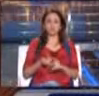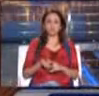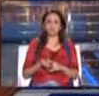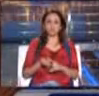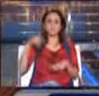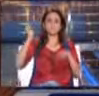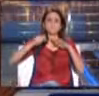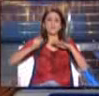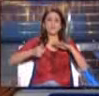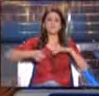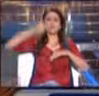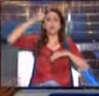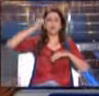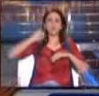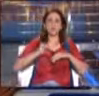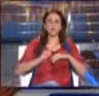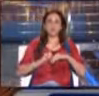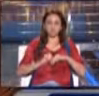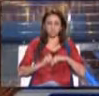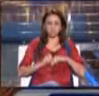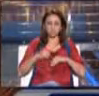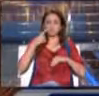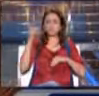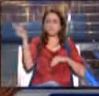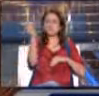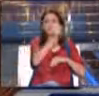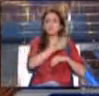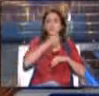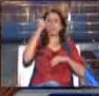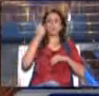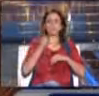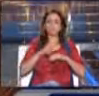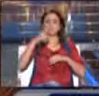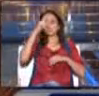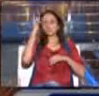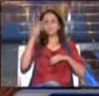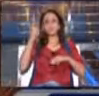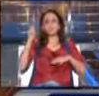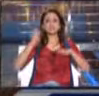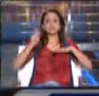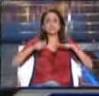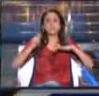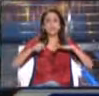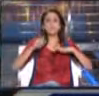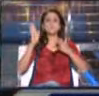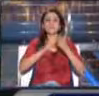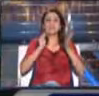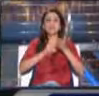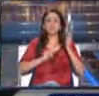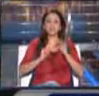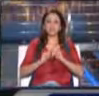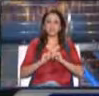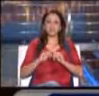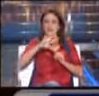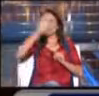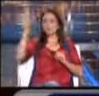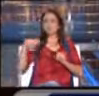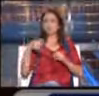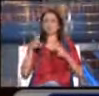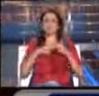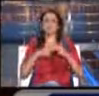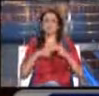حكم جنائي. طب دلوقتي لو طلع الحكم الجنائي غير مرضي، لان ممكن بعض الناس